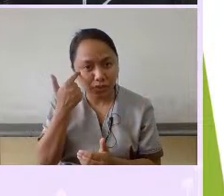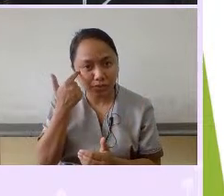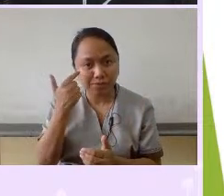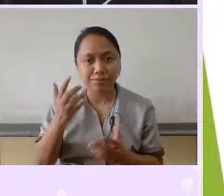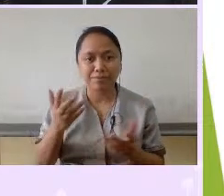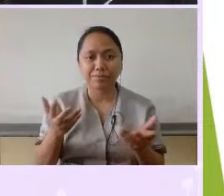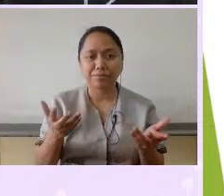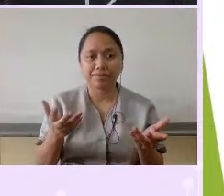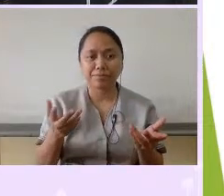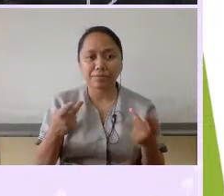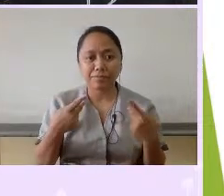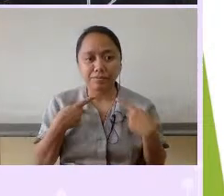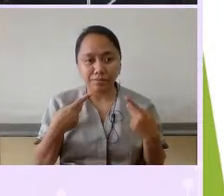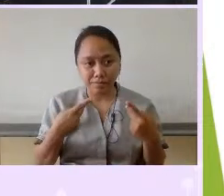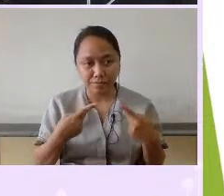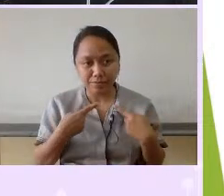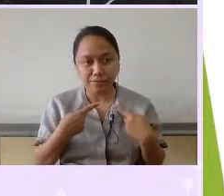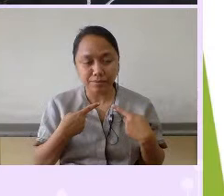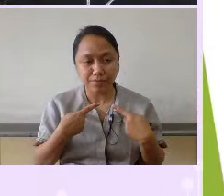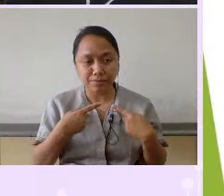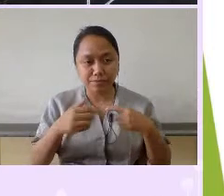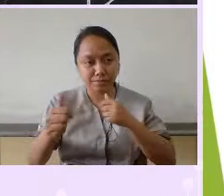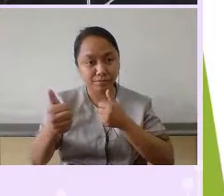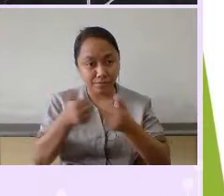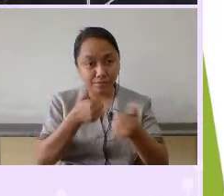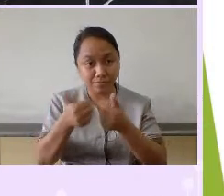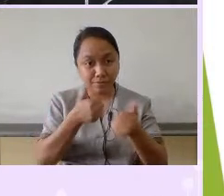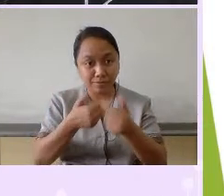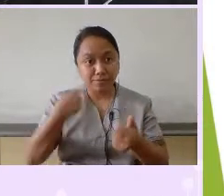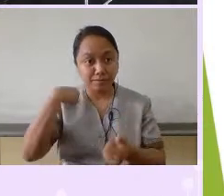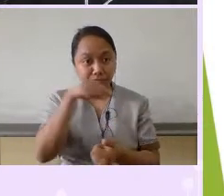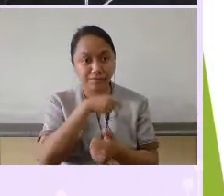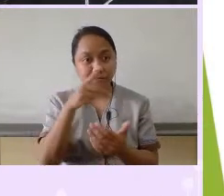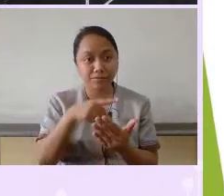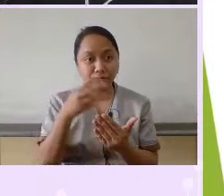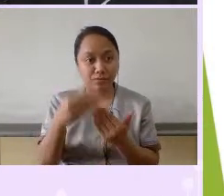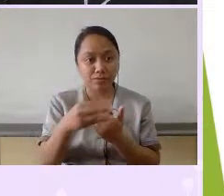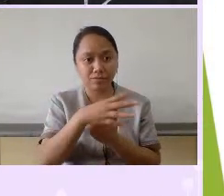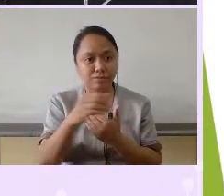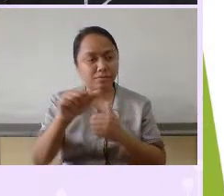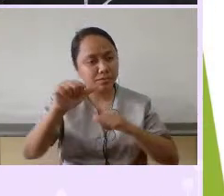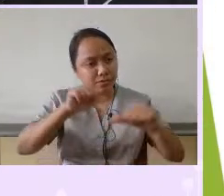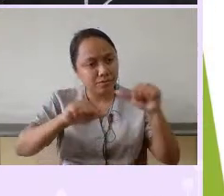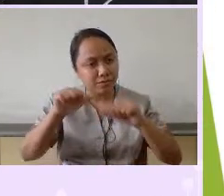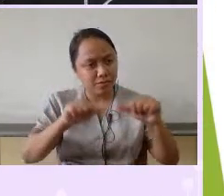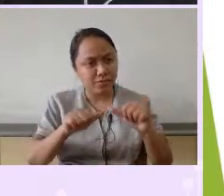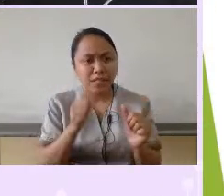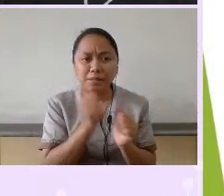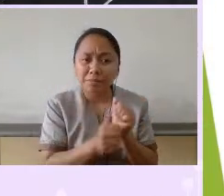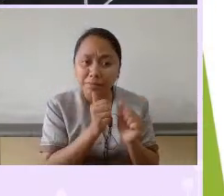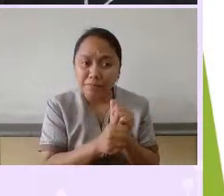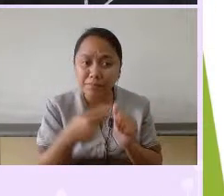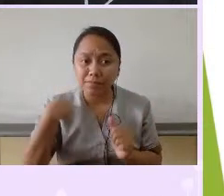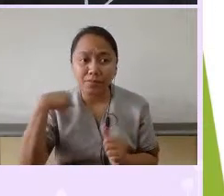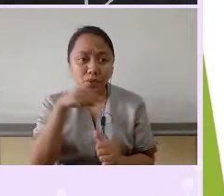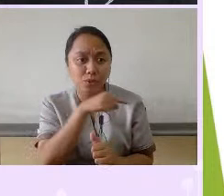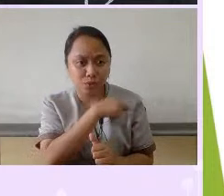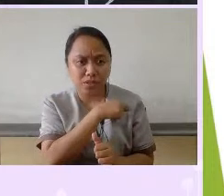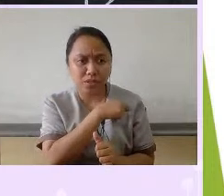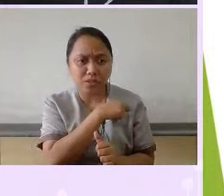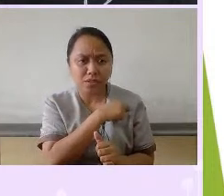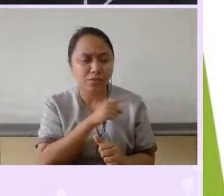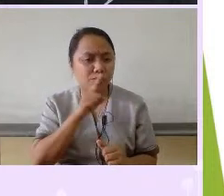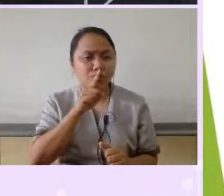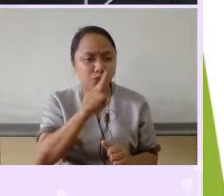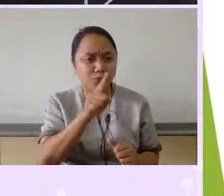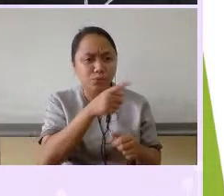are mainstreaming our programs, projects, and activities. Ibig sabihin, we are looking at the concerns of women